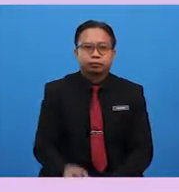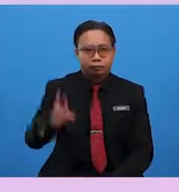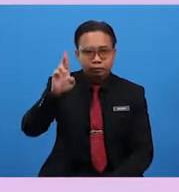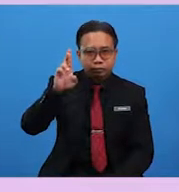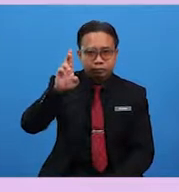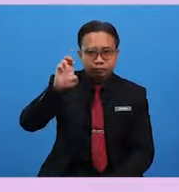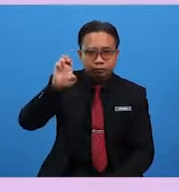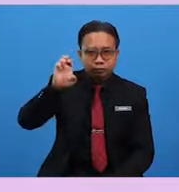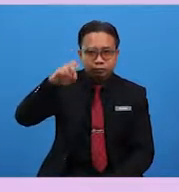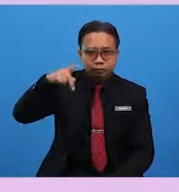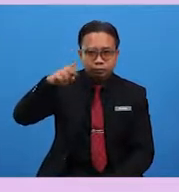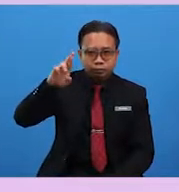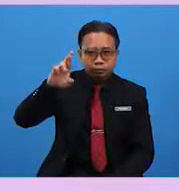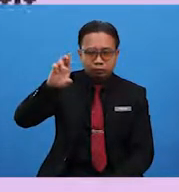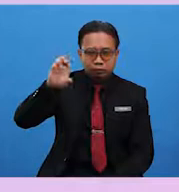representasi